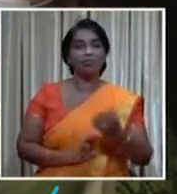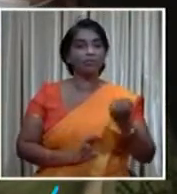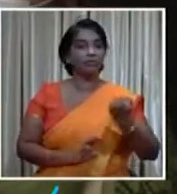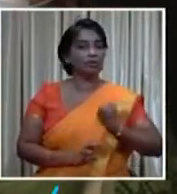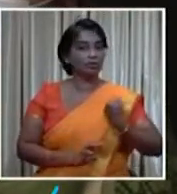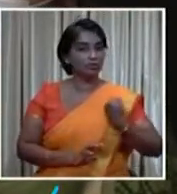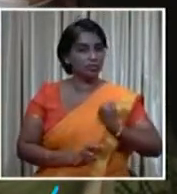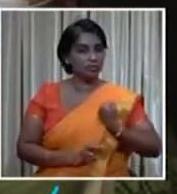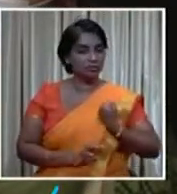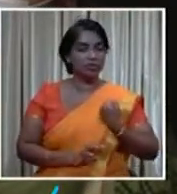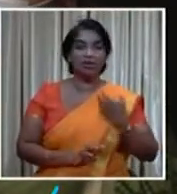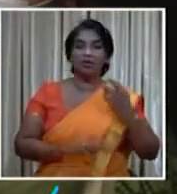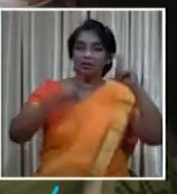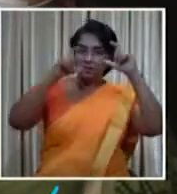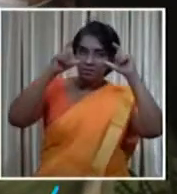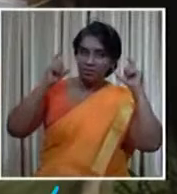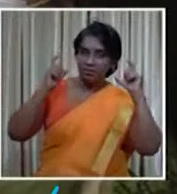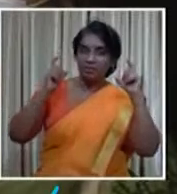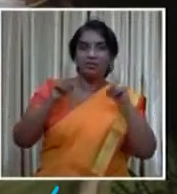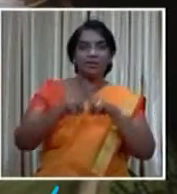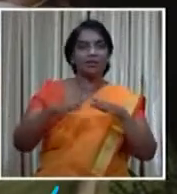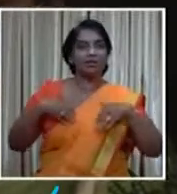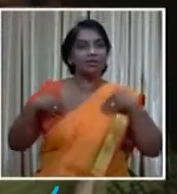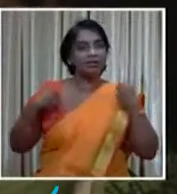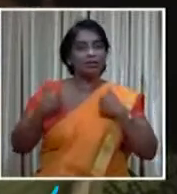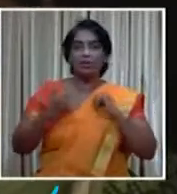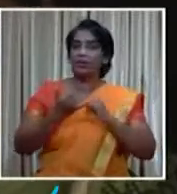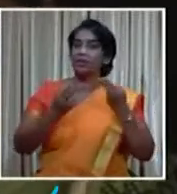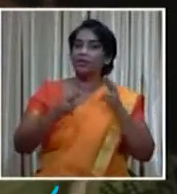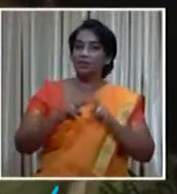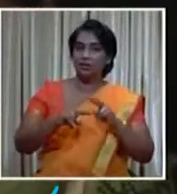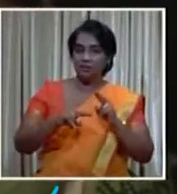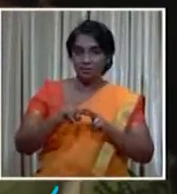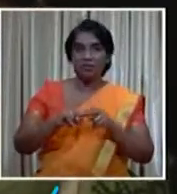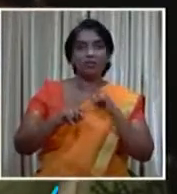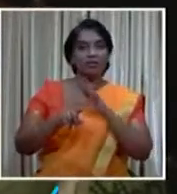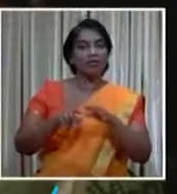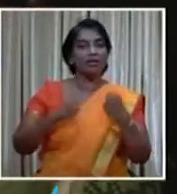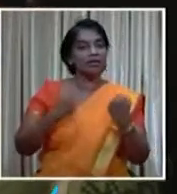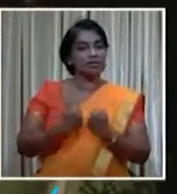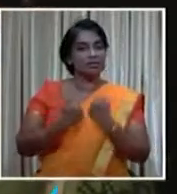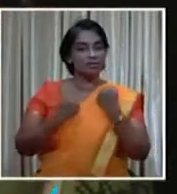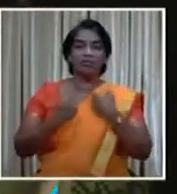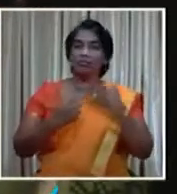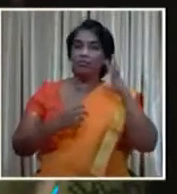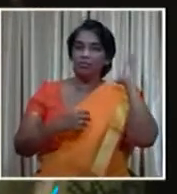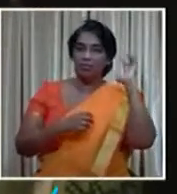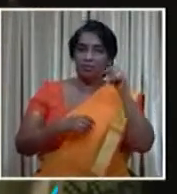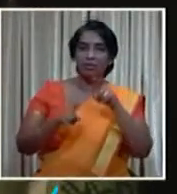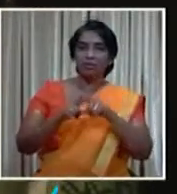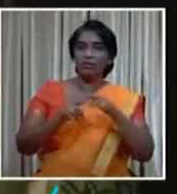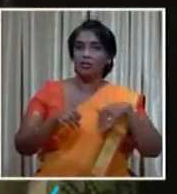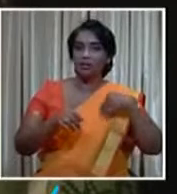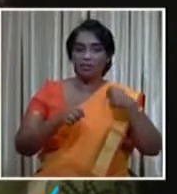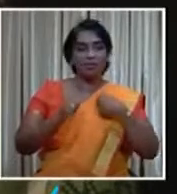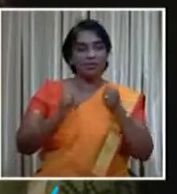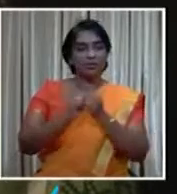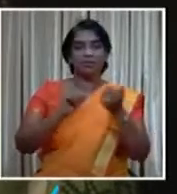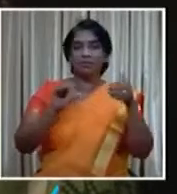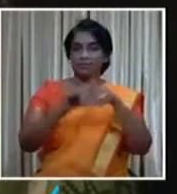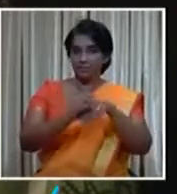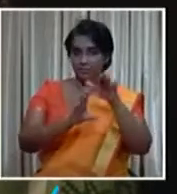වෛද්‍යවරුන් හෙදියන් සහ සෞඛ්‍ය කාර්ය මණ්ඩලය එම අභියෝගය ජය ගැනීමේ පෙරමුණු බලකාය වී